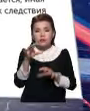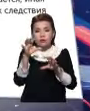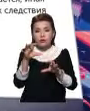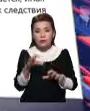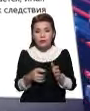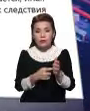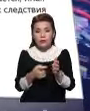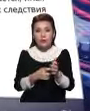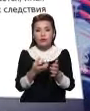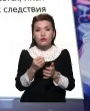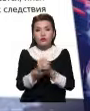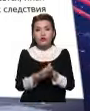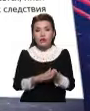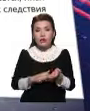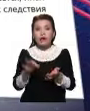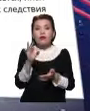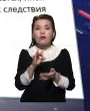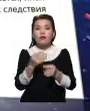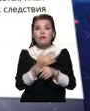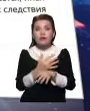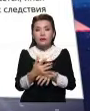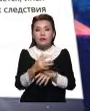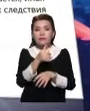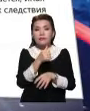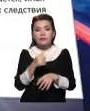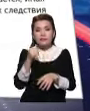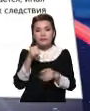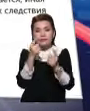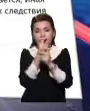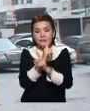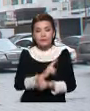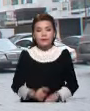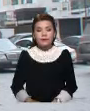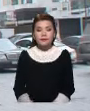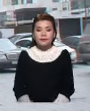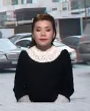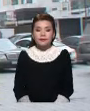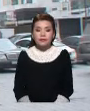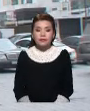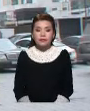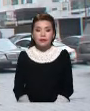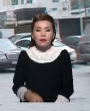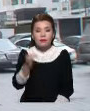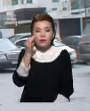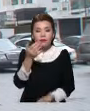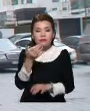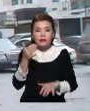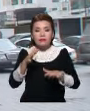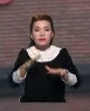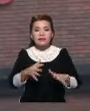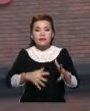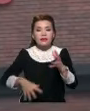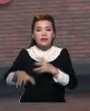Расследование продолжается, иная информация в интересах следствия не разглашается. Напомню, потрясшая всю страну